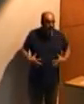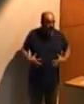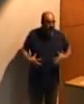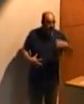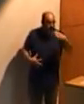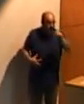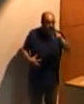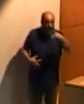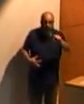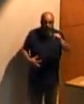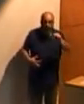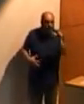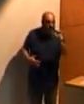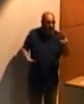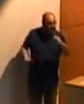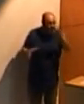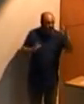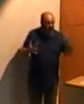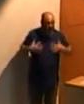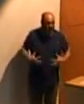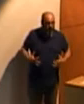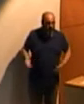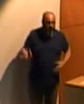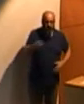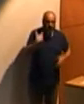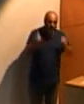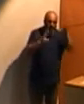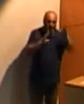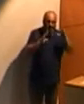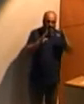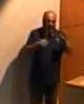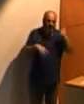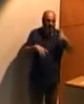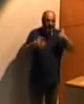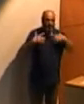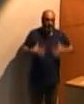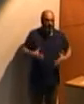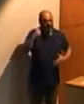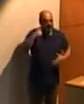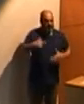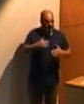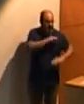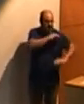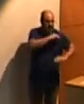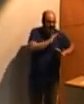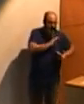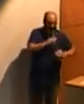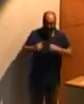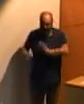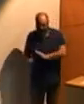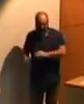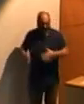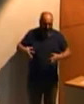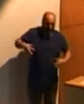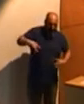à quoi pense à nous en attendant souvent à penser à une partie de notre corps vous à penser un